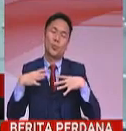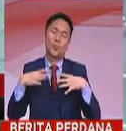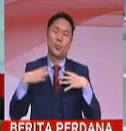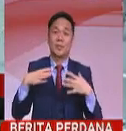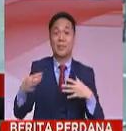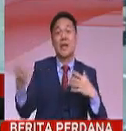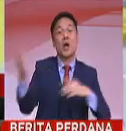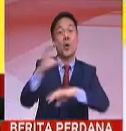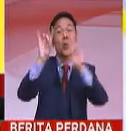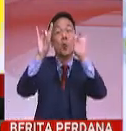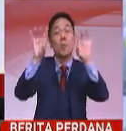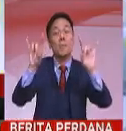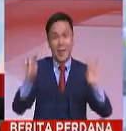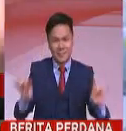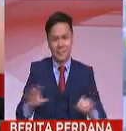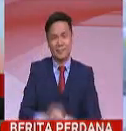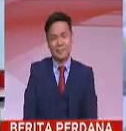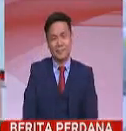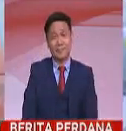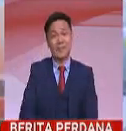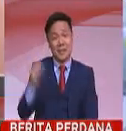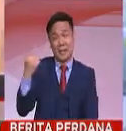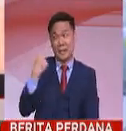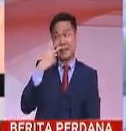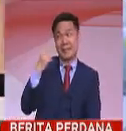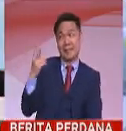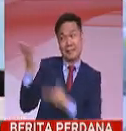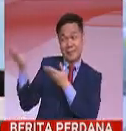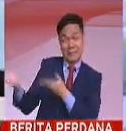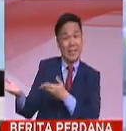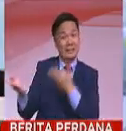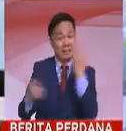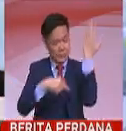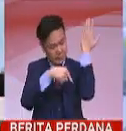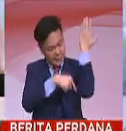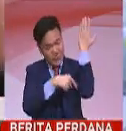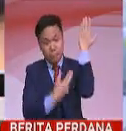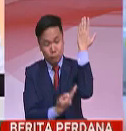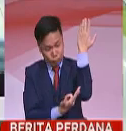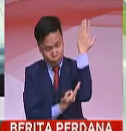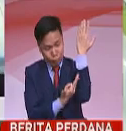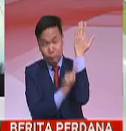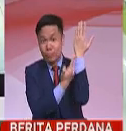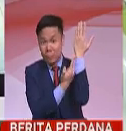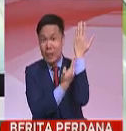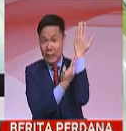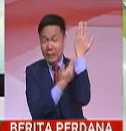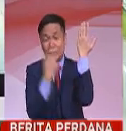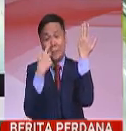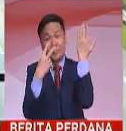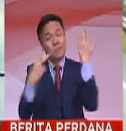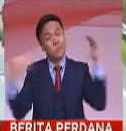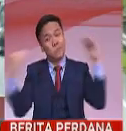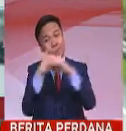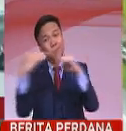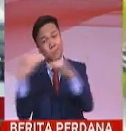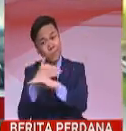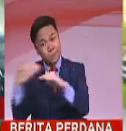Krismas. Dan dari sebelah selatan pula kita dah nampak di lebuh raya